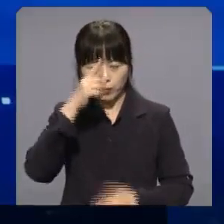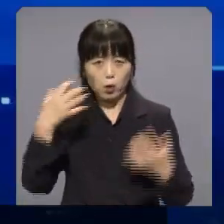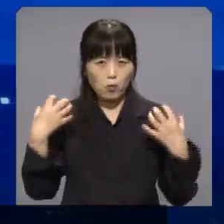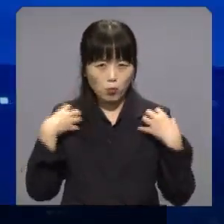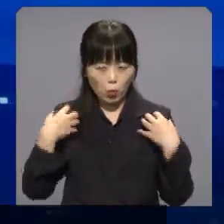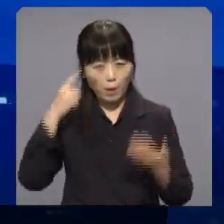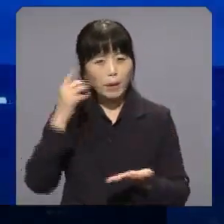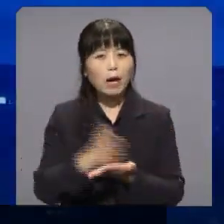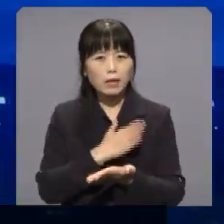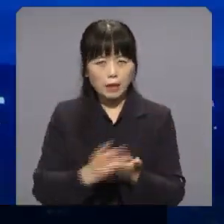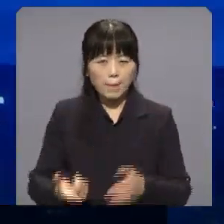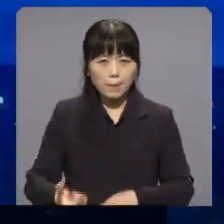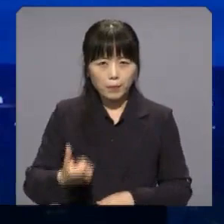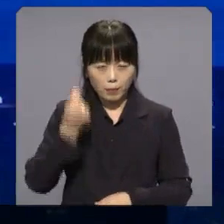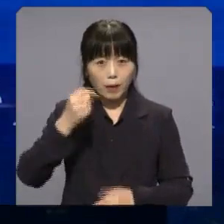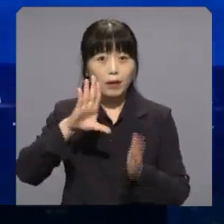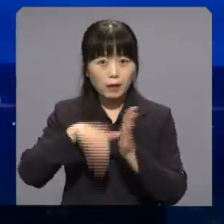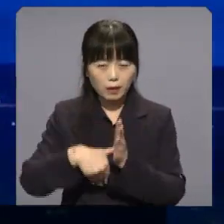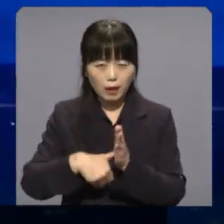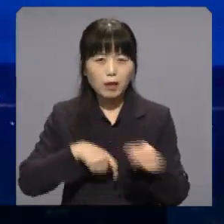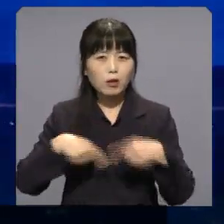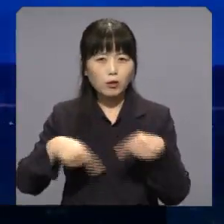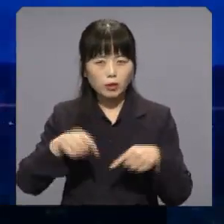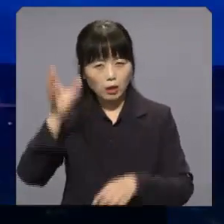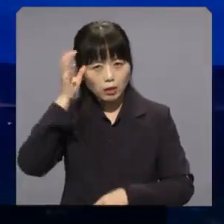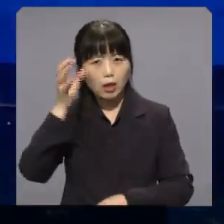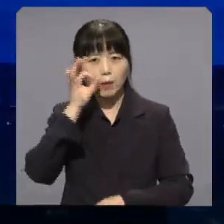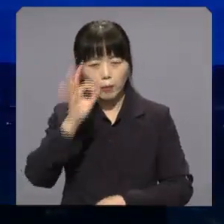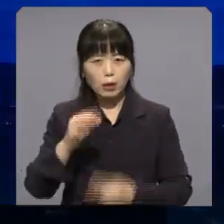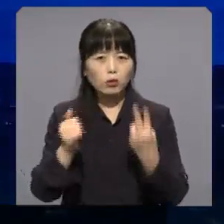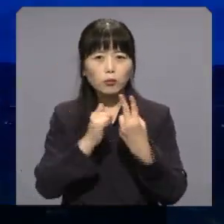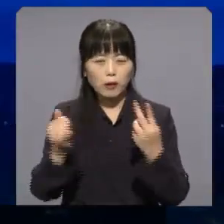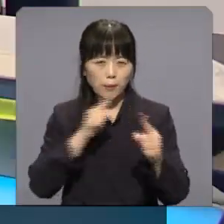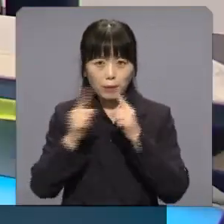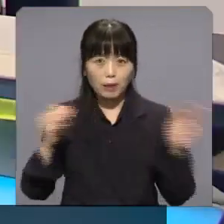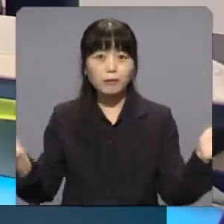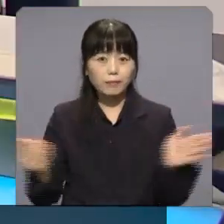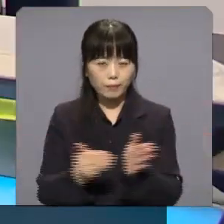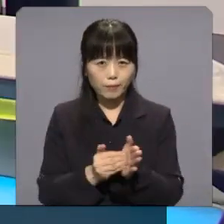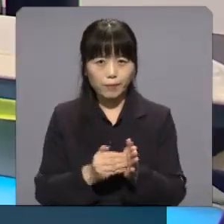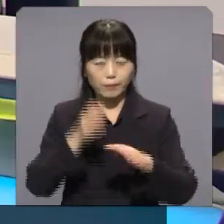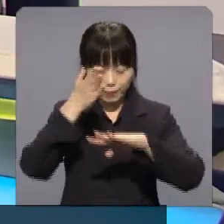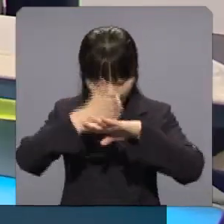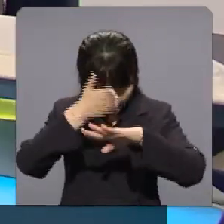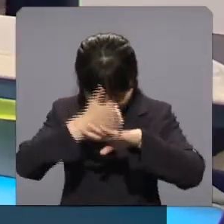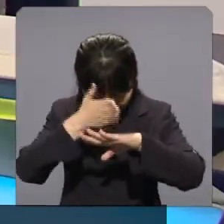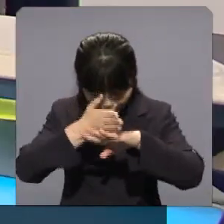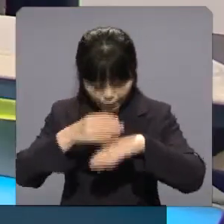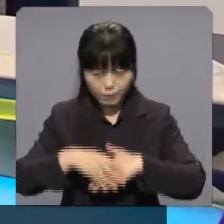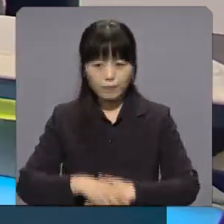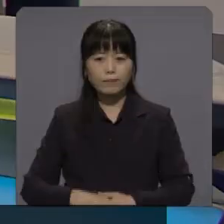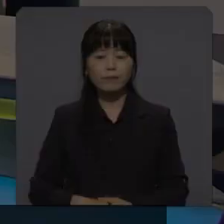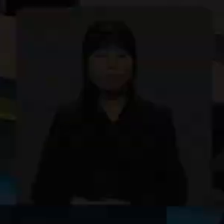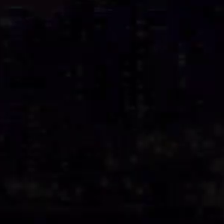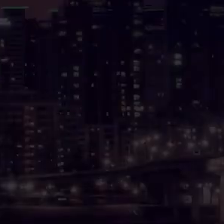천안 판단 것이 적절한 정책 기대해 보겠습니다 2분과 는 말씀이 여기까지 나오겠습니다 보았습니다